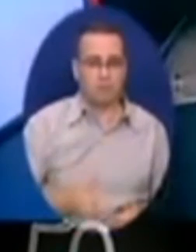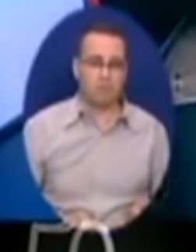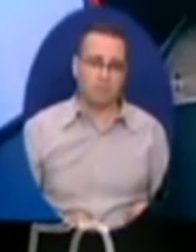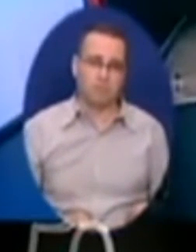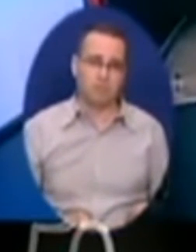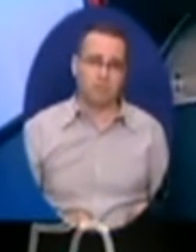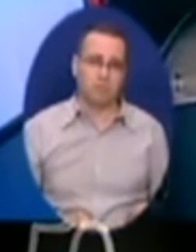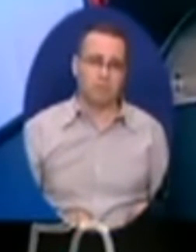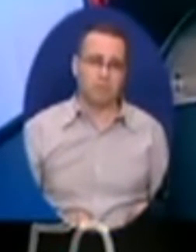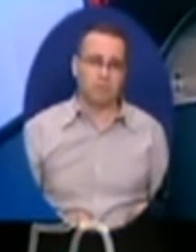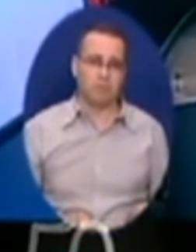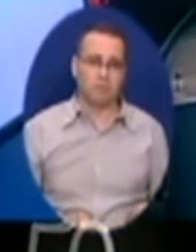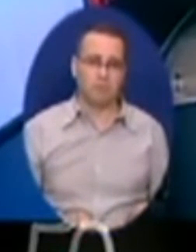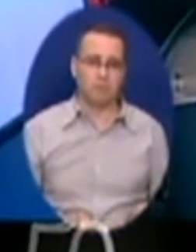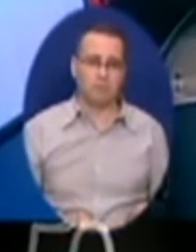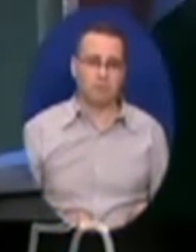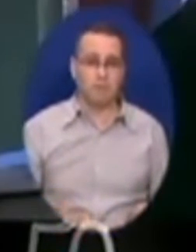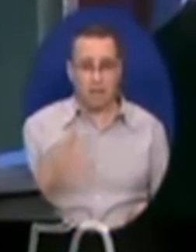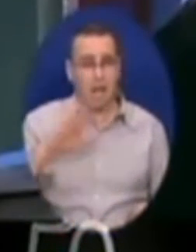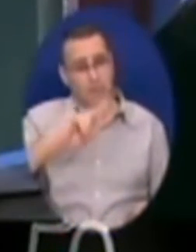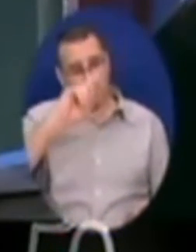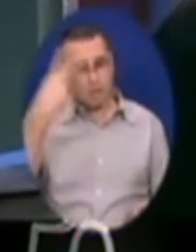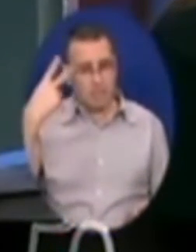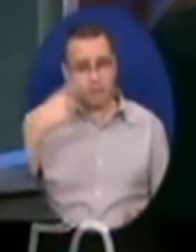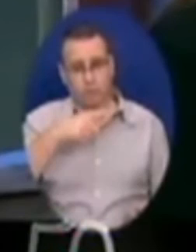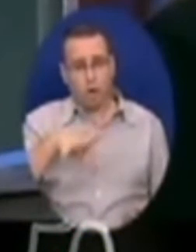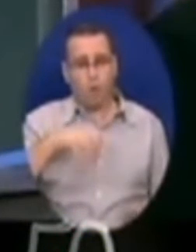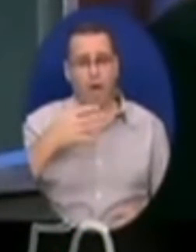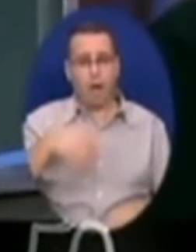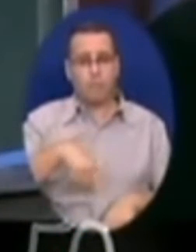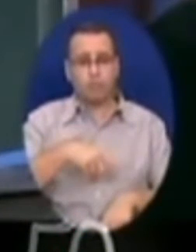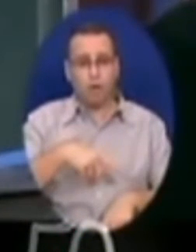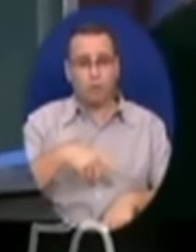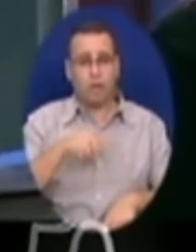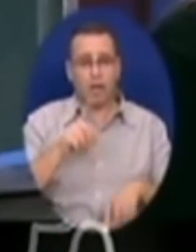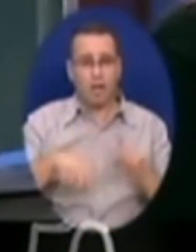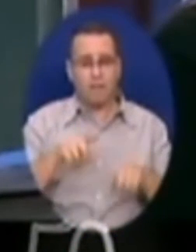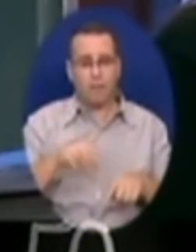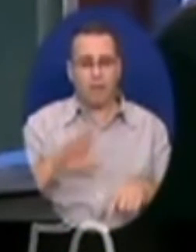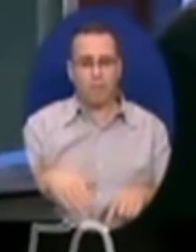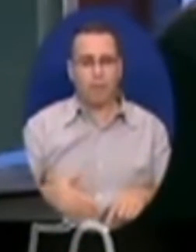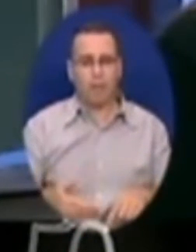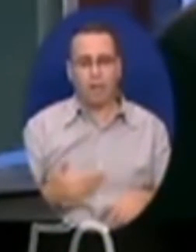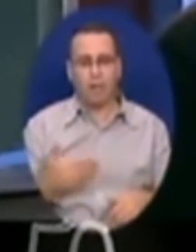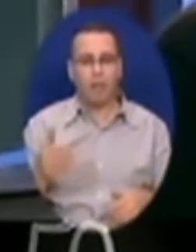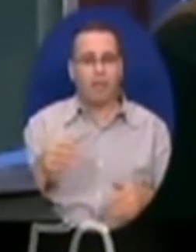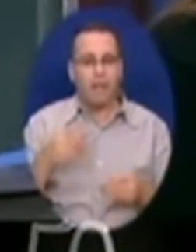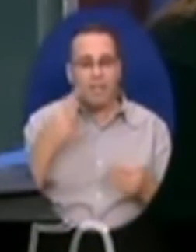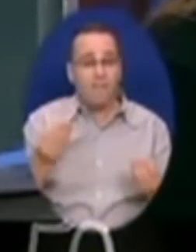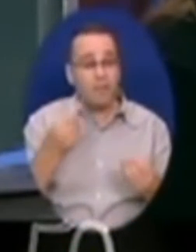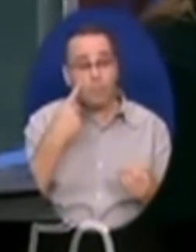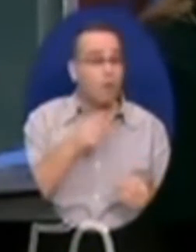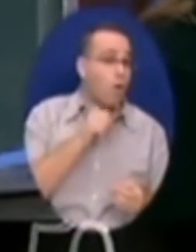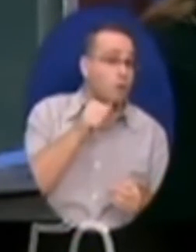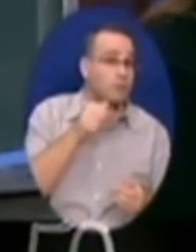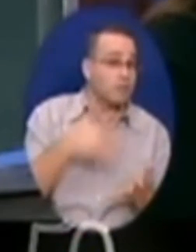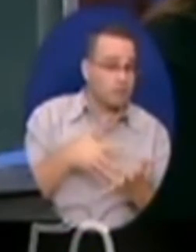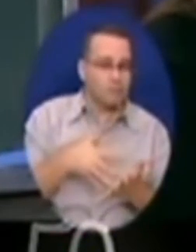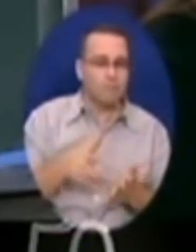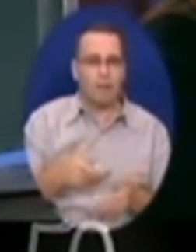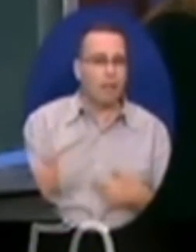חודשים. לפעמים, גם אם מוזקים מיד, לוקח להם כמה שעות, לפעמים אפשר להעלים ראיות עד אז.